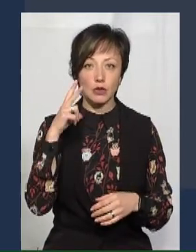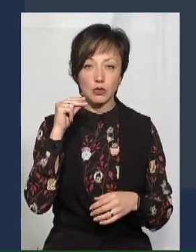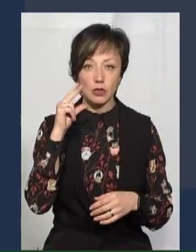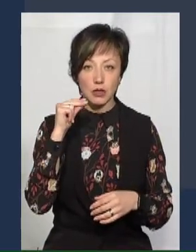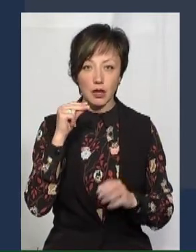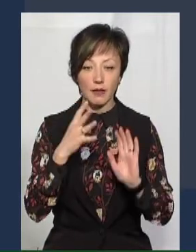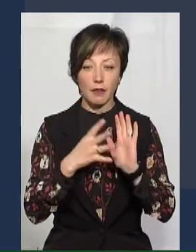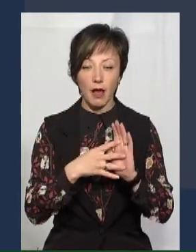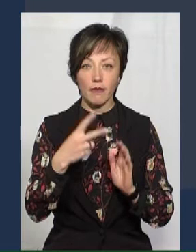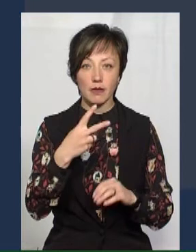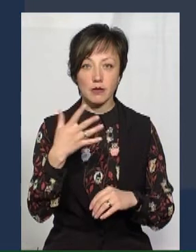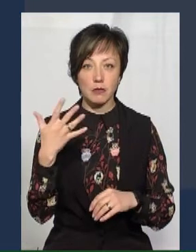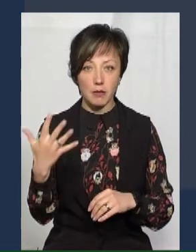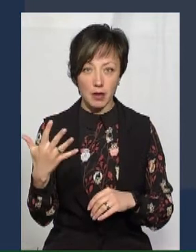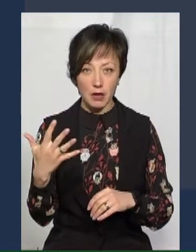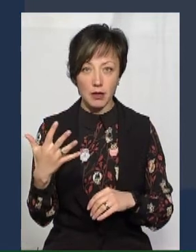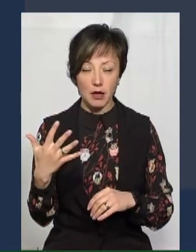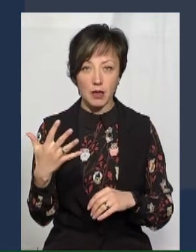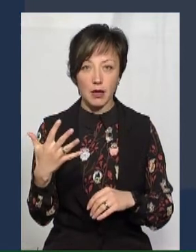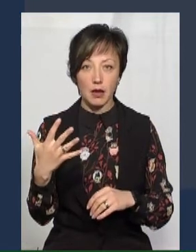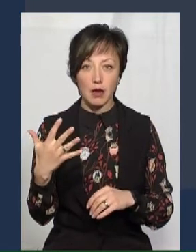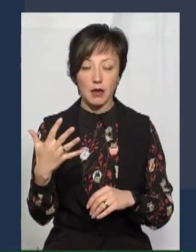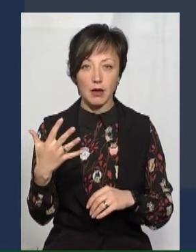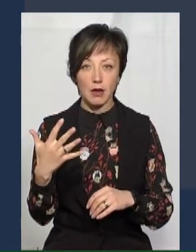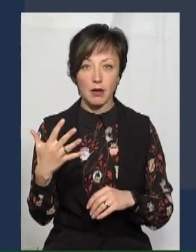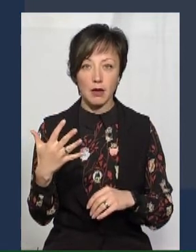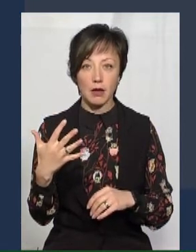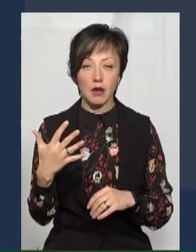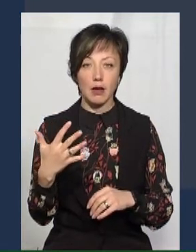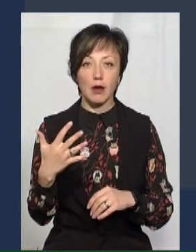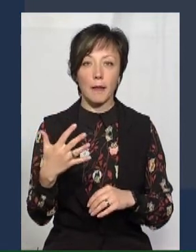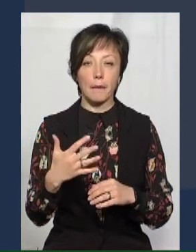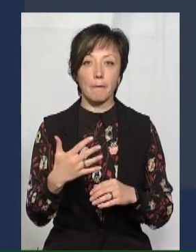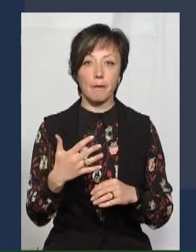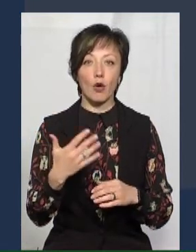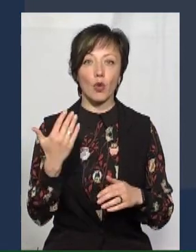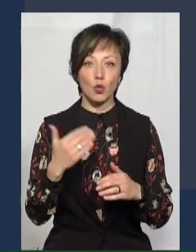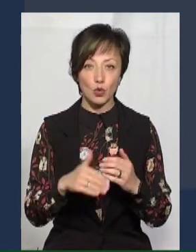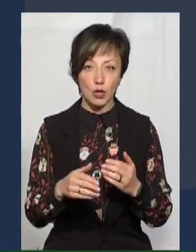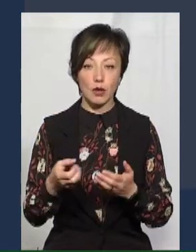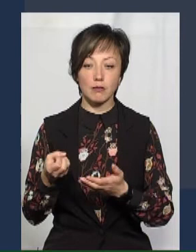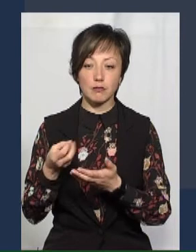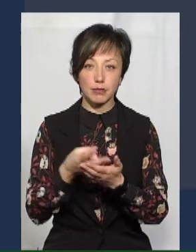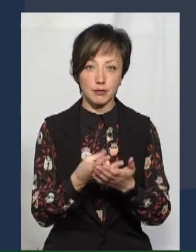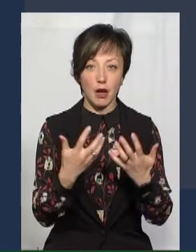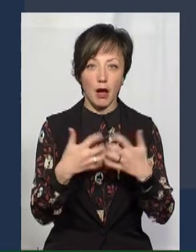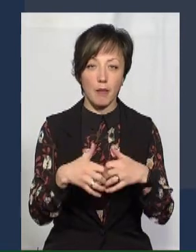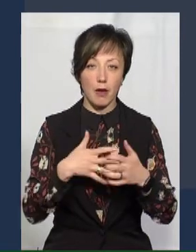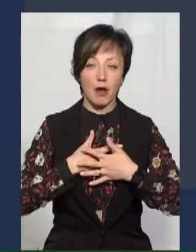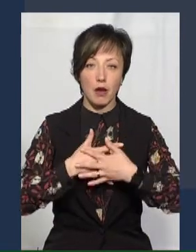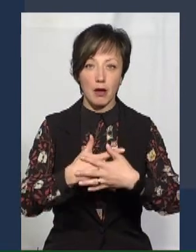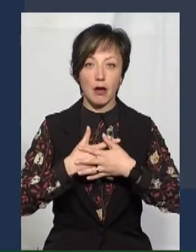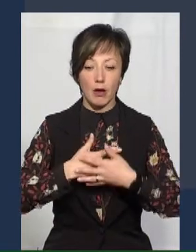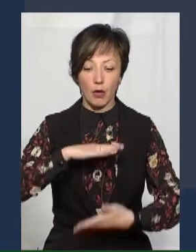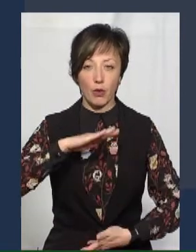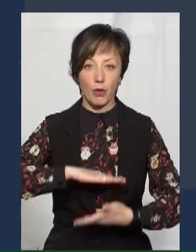о 9:25, можна сказати, 15 хвилин після поступлення. Він вже знаходився на апараті. Тільки